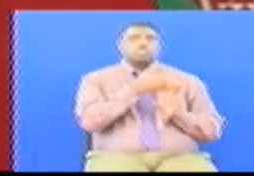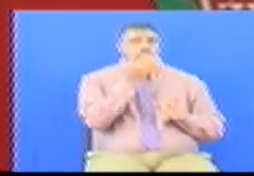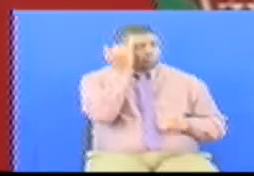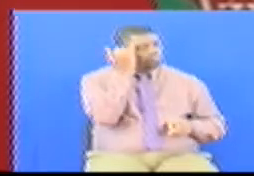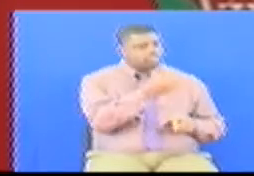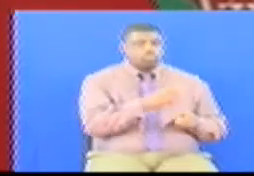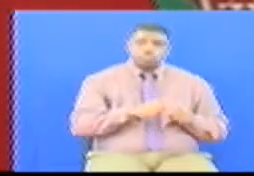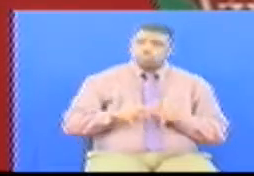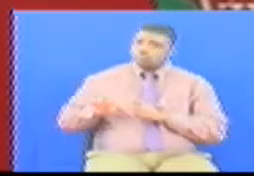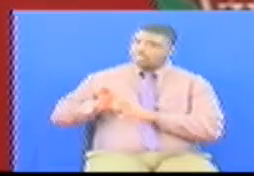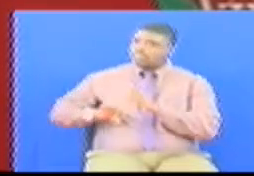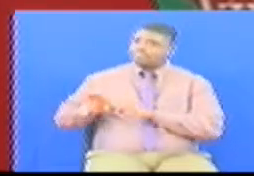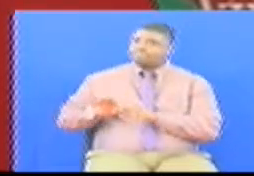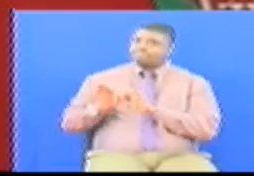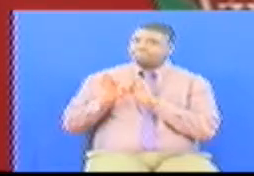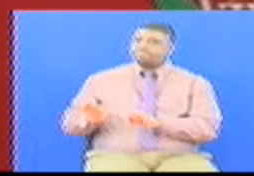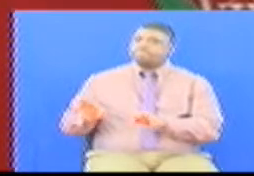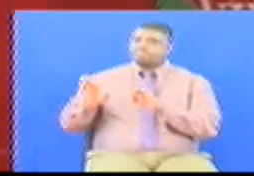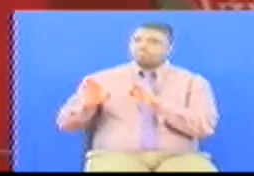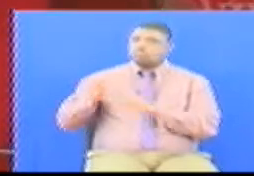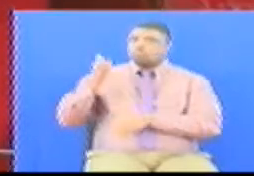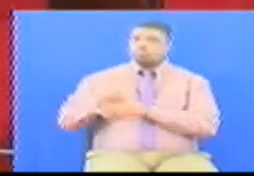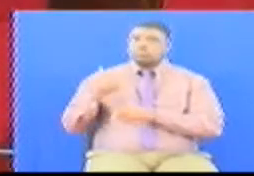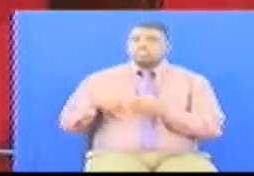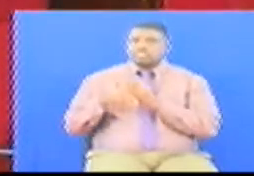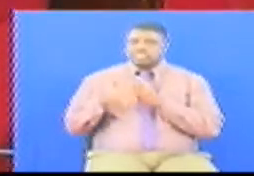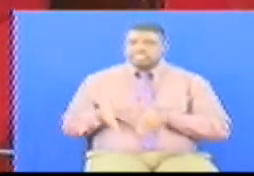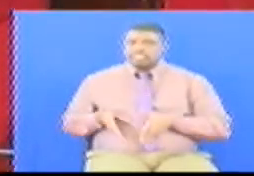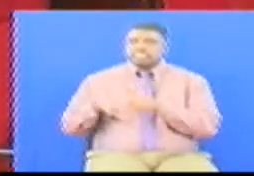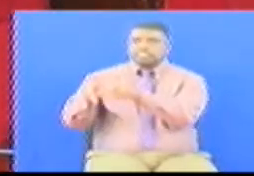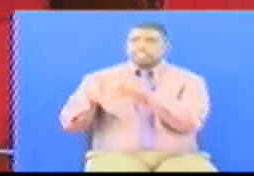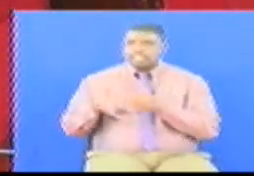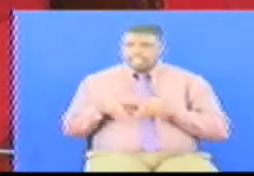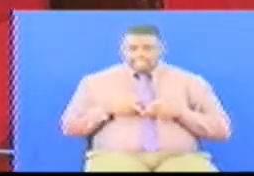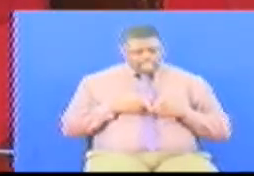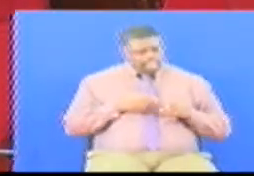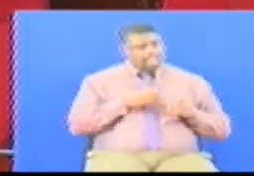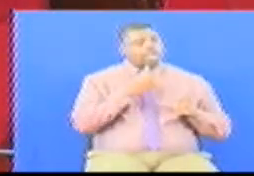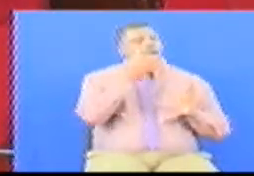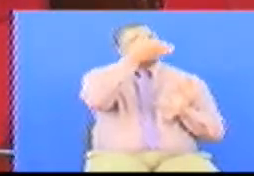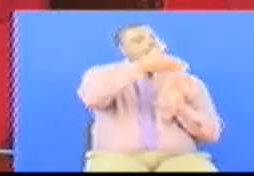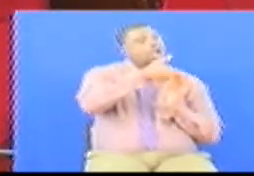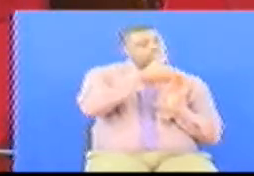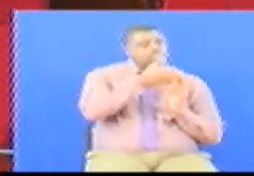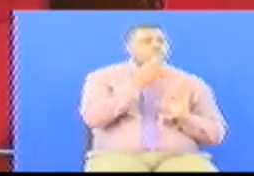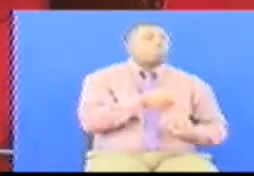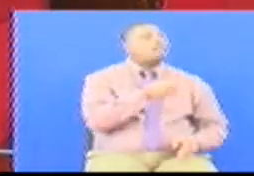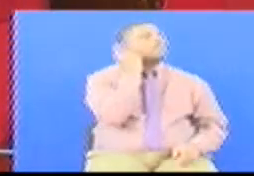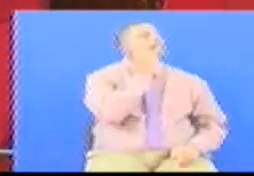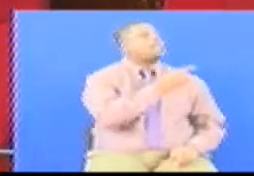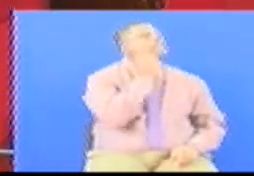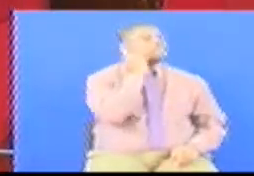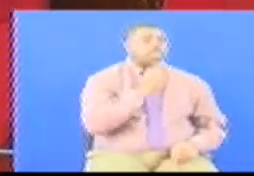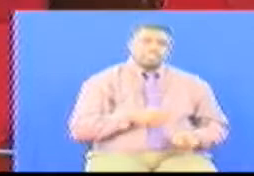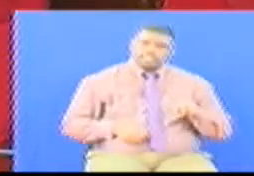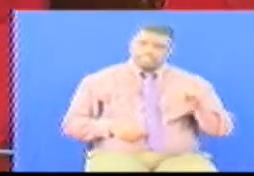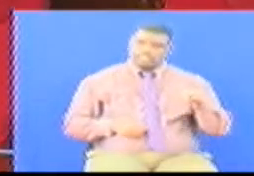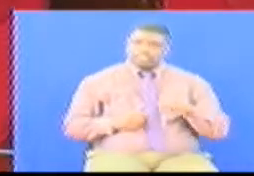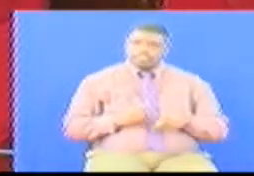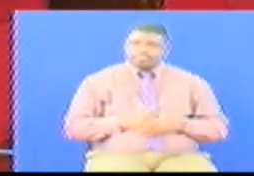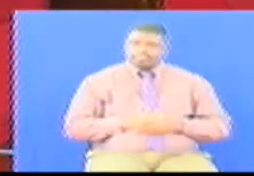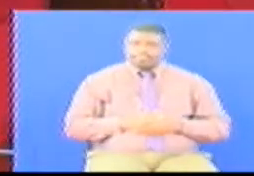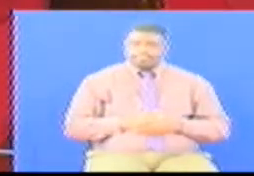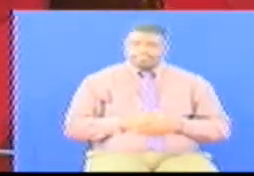na usanifu kwa wakina wa ujenzi wa njia ya mkondo wa kati wa umeme, yani medium voltage. Kwa ajili